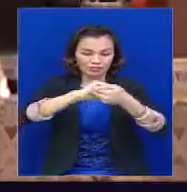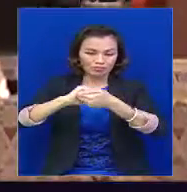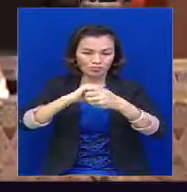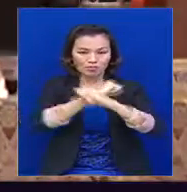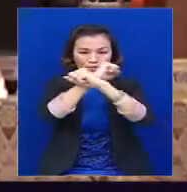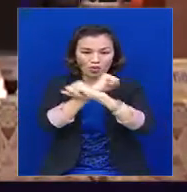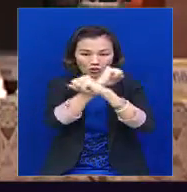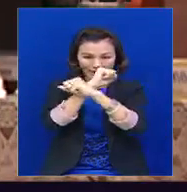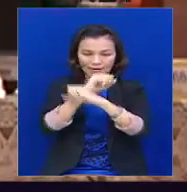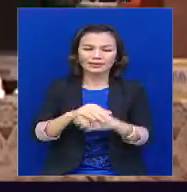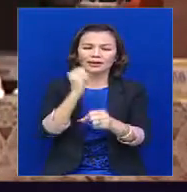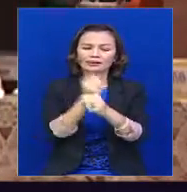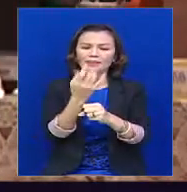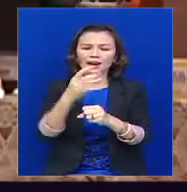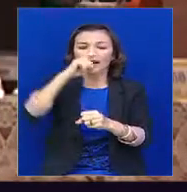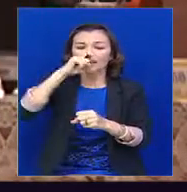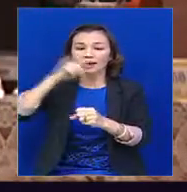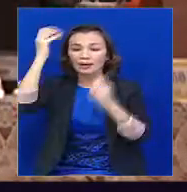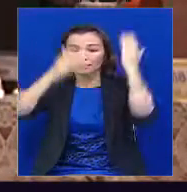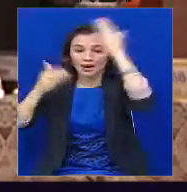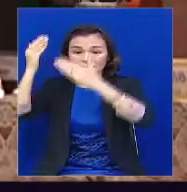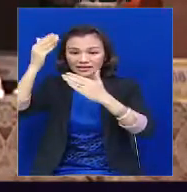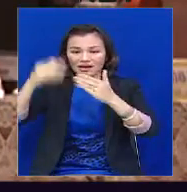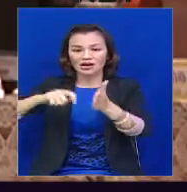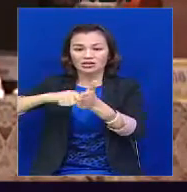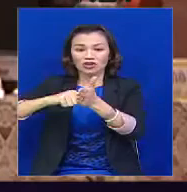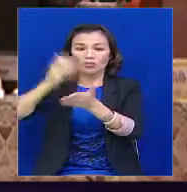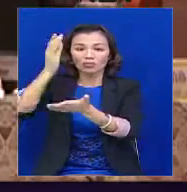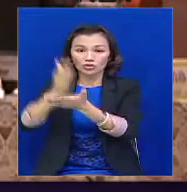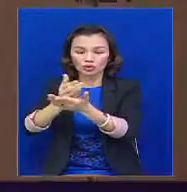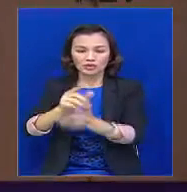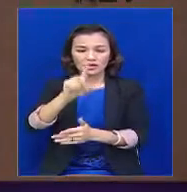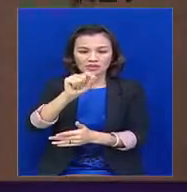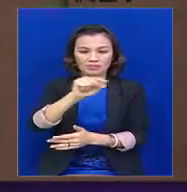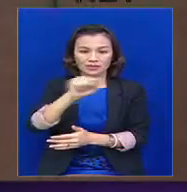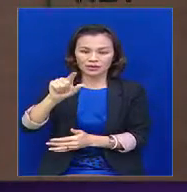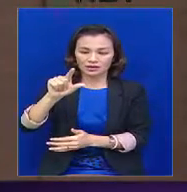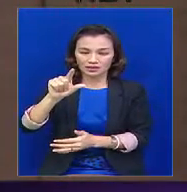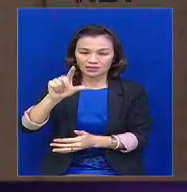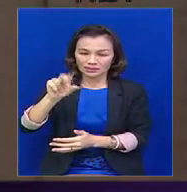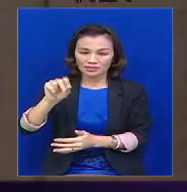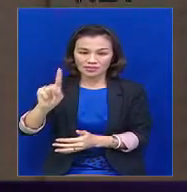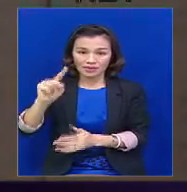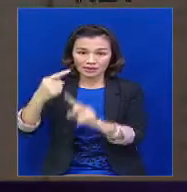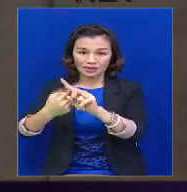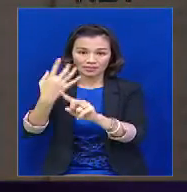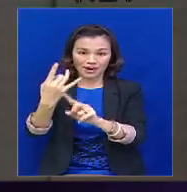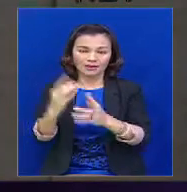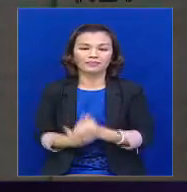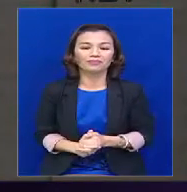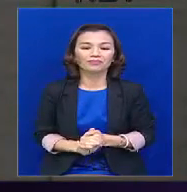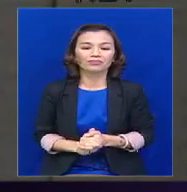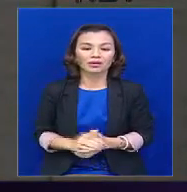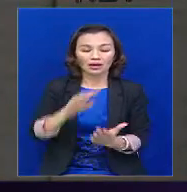แหล่งพัฒนาร่วมไทยมาเลเซียหยุดซ่อมบำรุงระหว่างวันที่20-31สิงหาคมเบื้องต้นได้มีการวาง